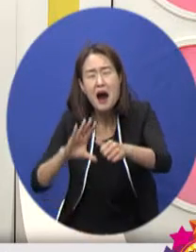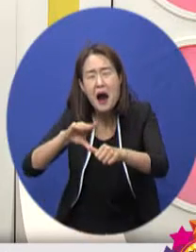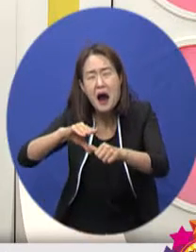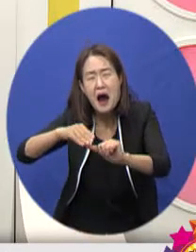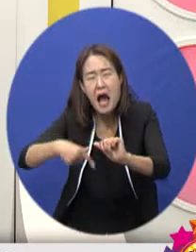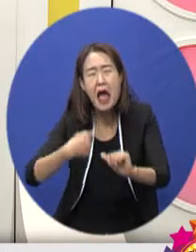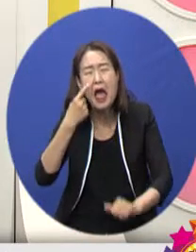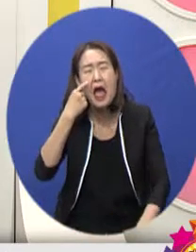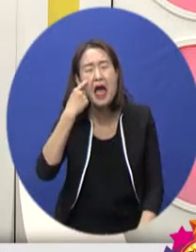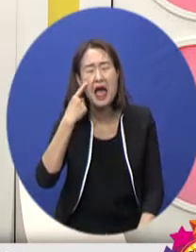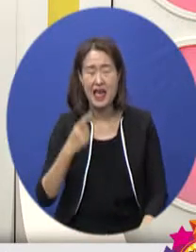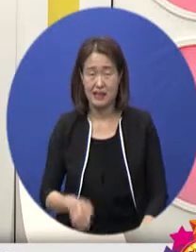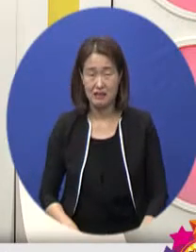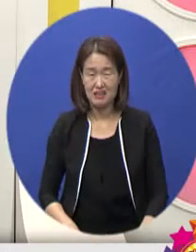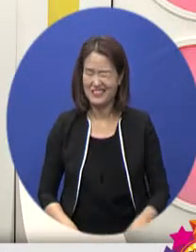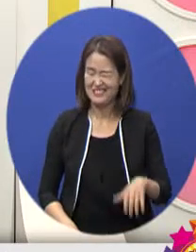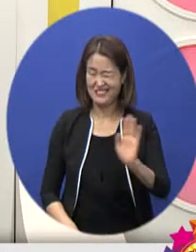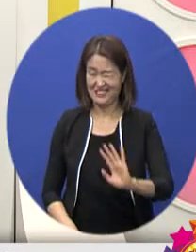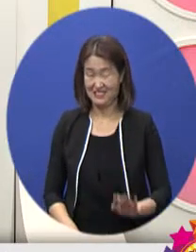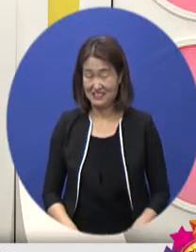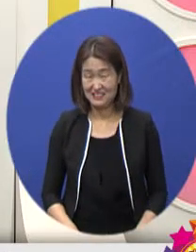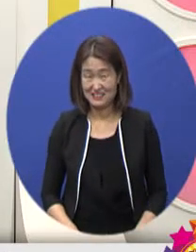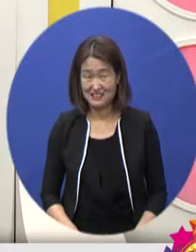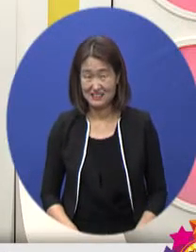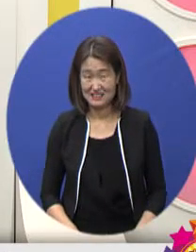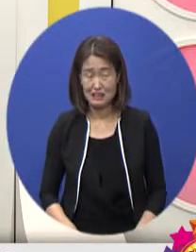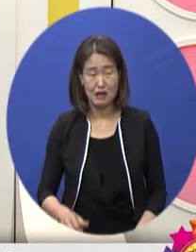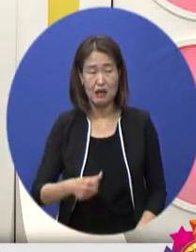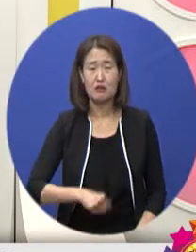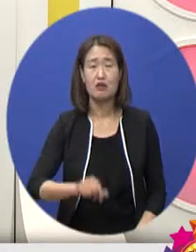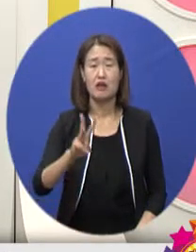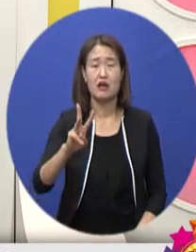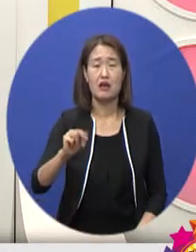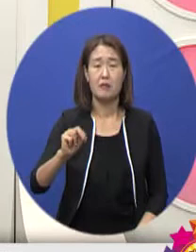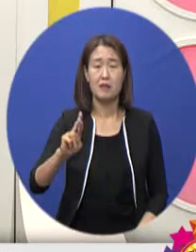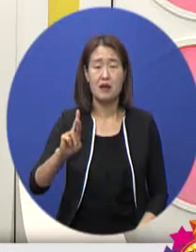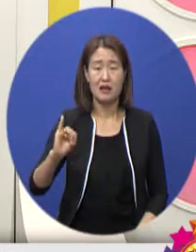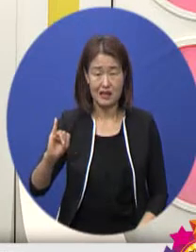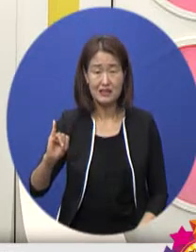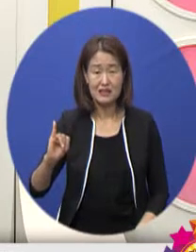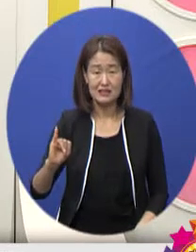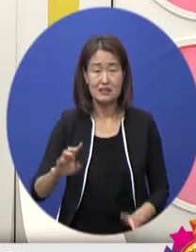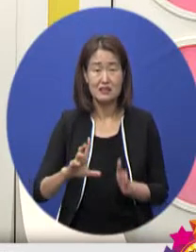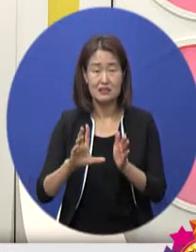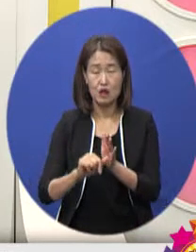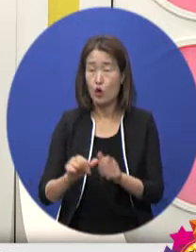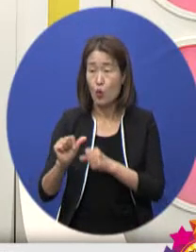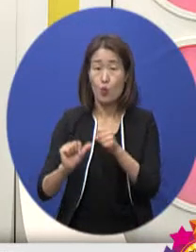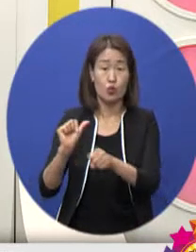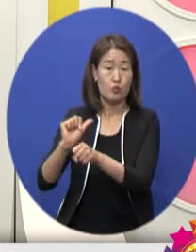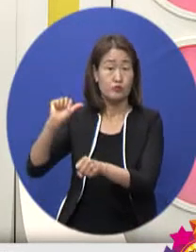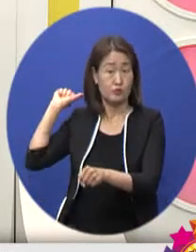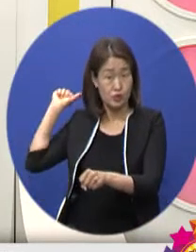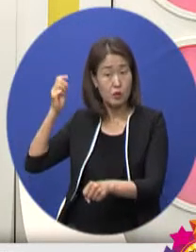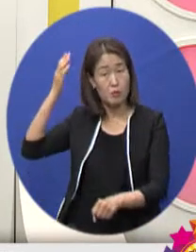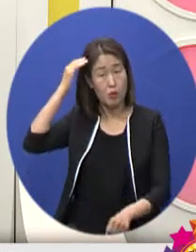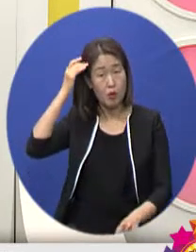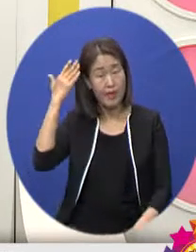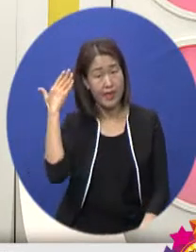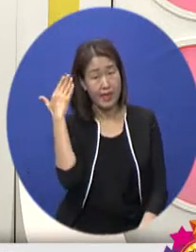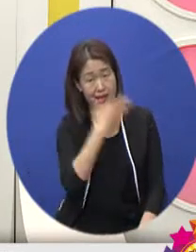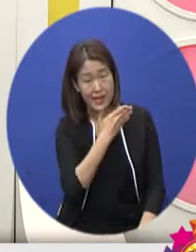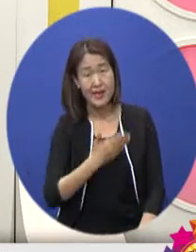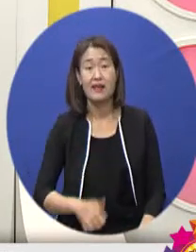찍어보자고 그래 그래서 네. 야이 저기. 아들이 MRI실에 있을 때 5년 전에 네. 찍을 때는 깨끗했었거든요, 제가. 네, 네,